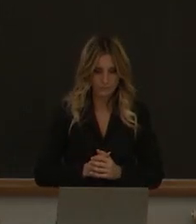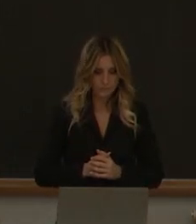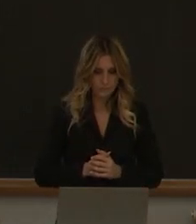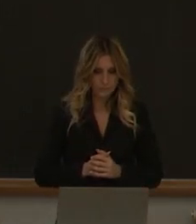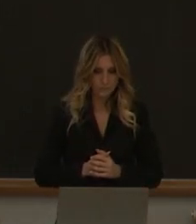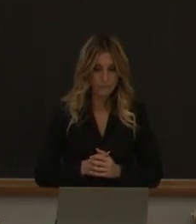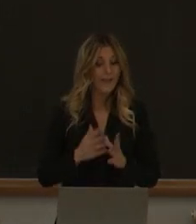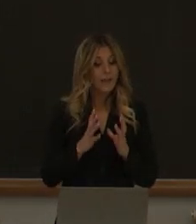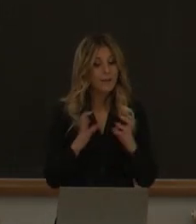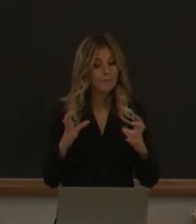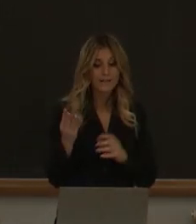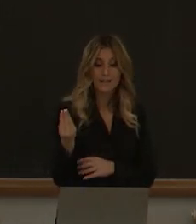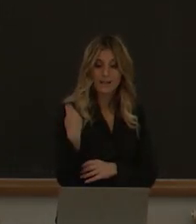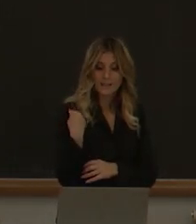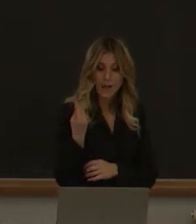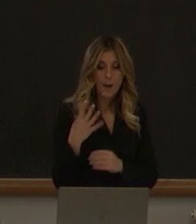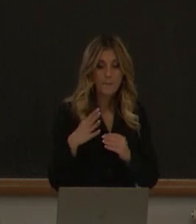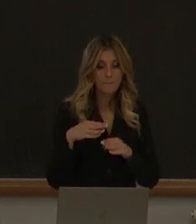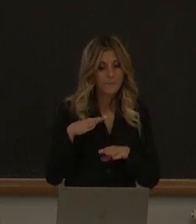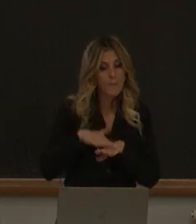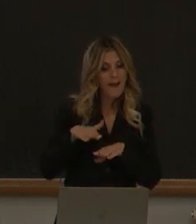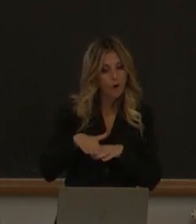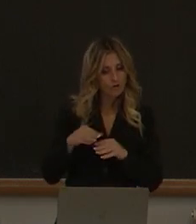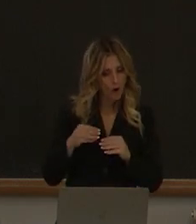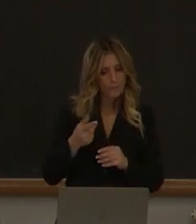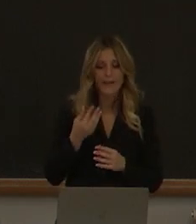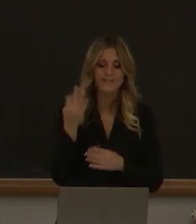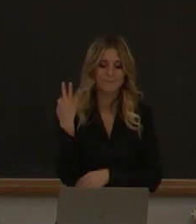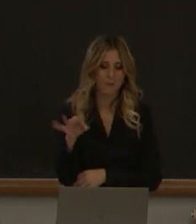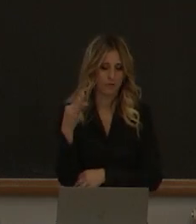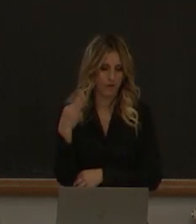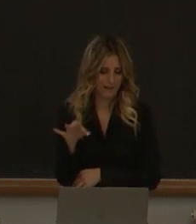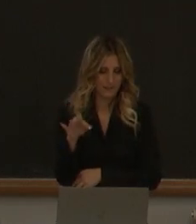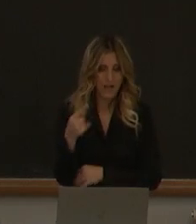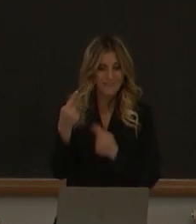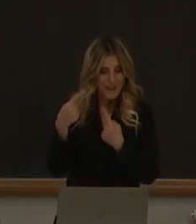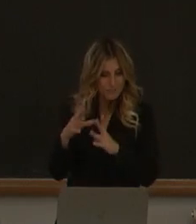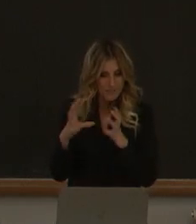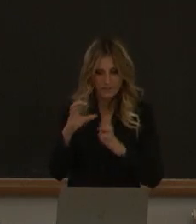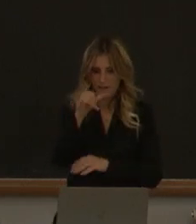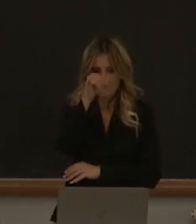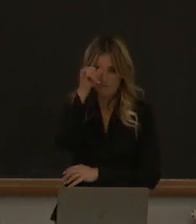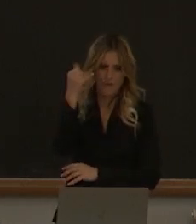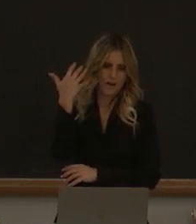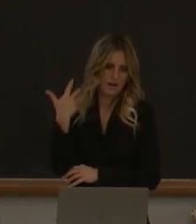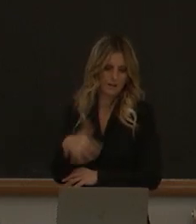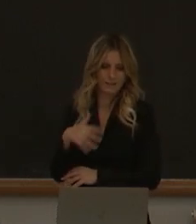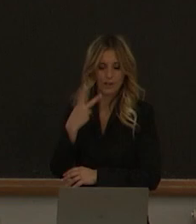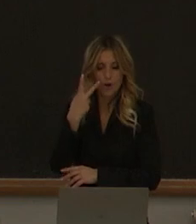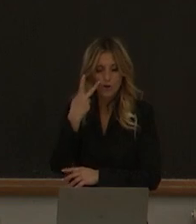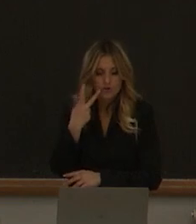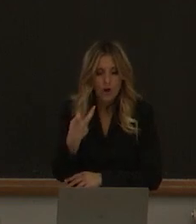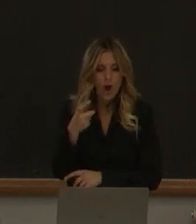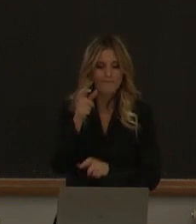Le imprese richiedono anche manodopera specializzata e fanno fatica a trovare